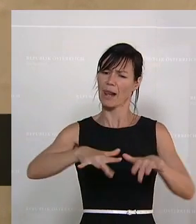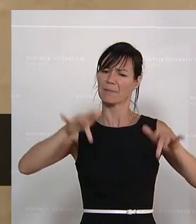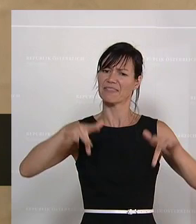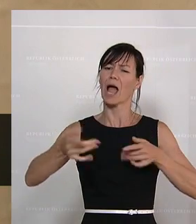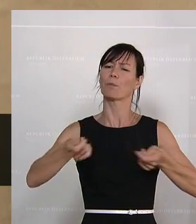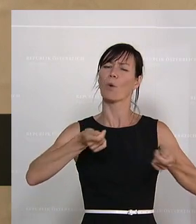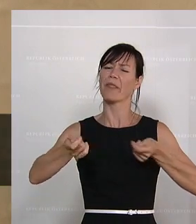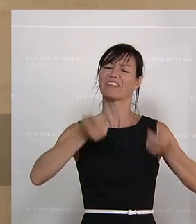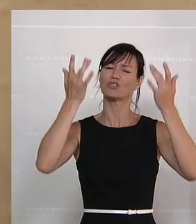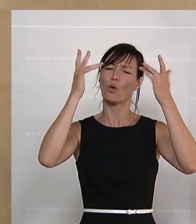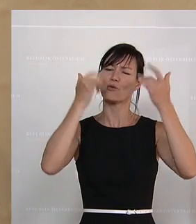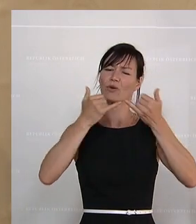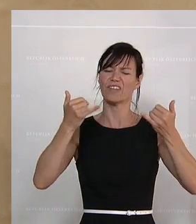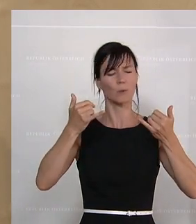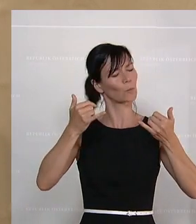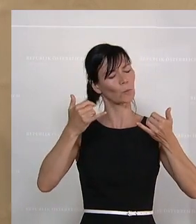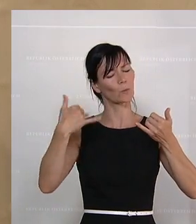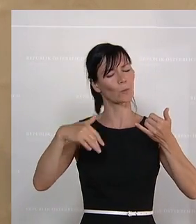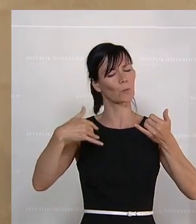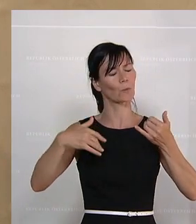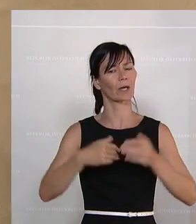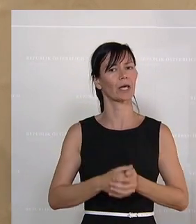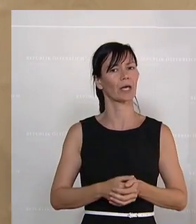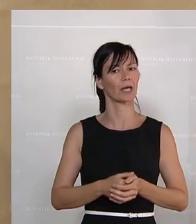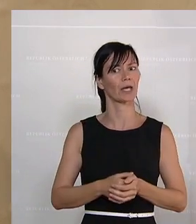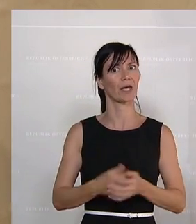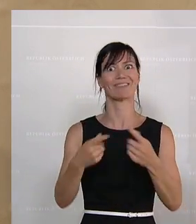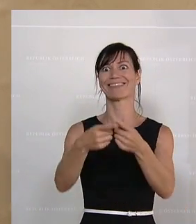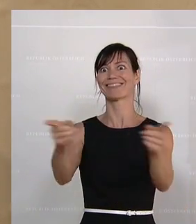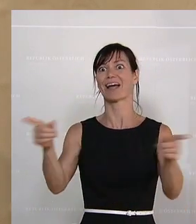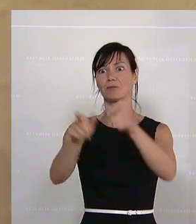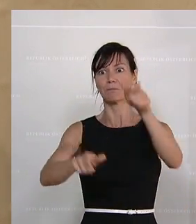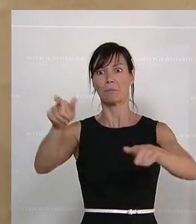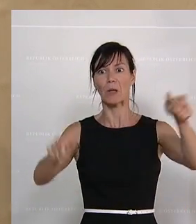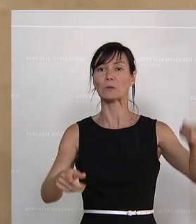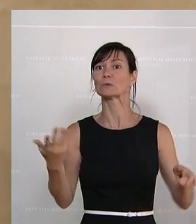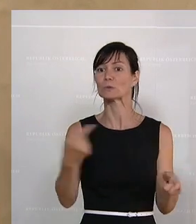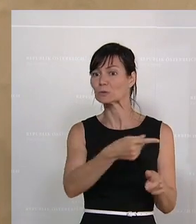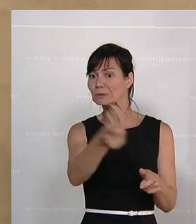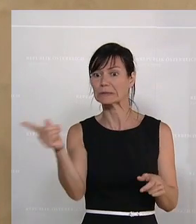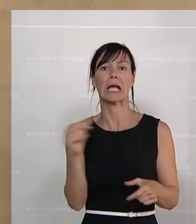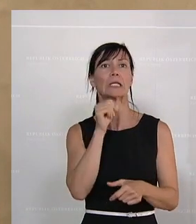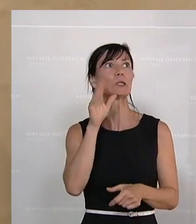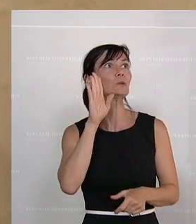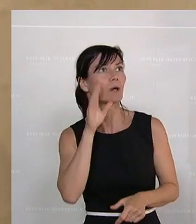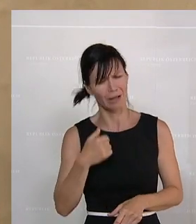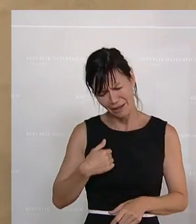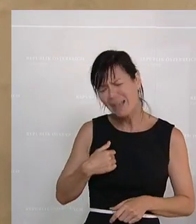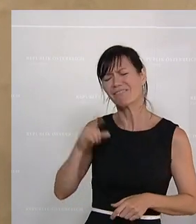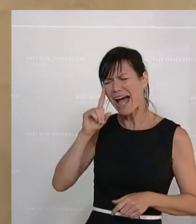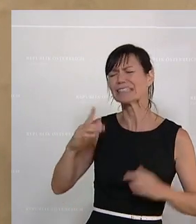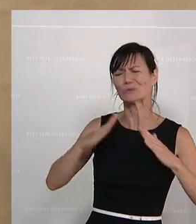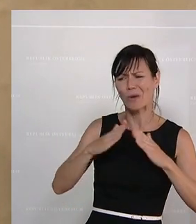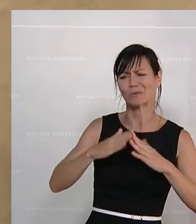und wenn er immer sagt man hört draußen nicht mal auf die leute kind zwar klagen neben der hammer goss 1000 ich weiß nicht mehr was die